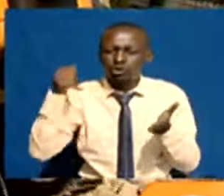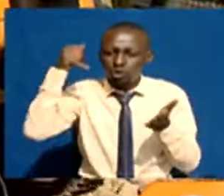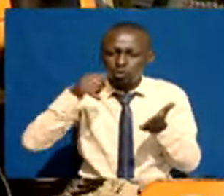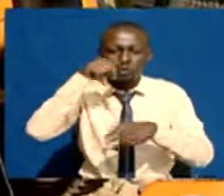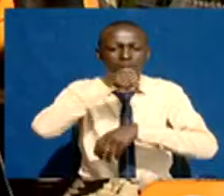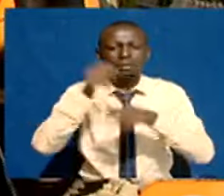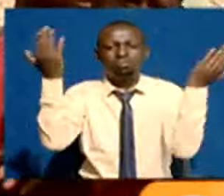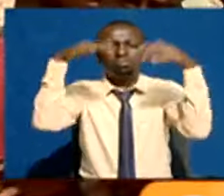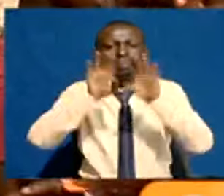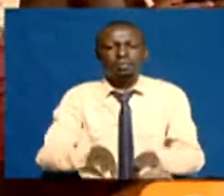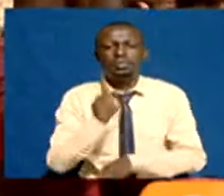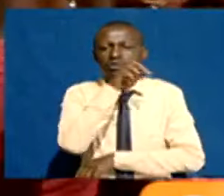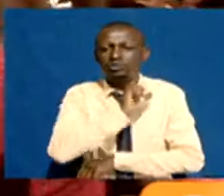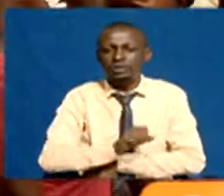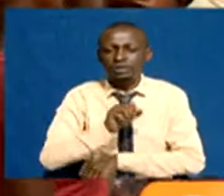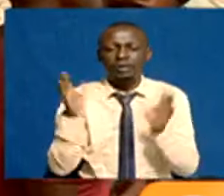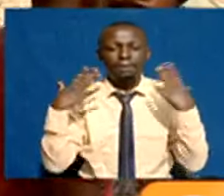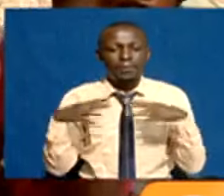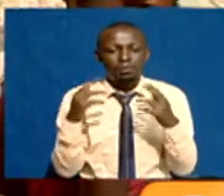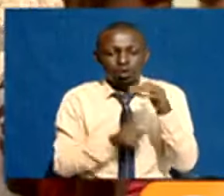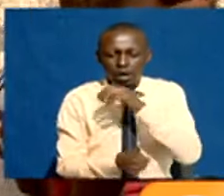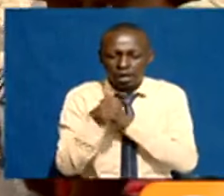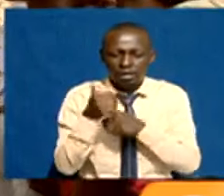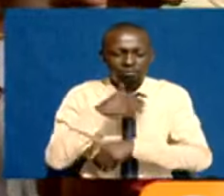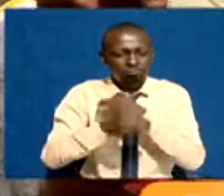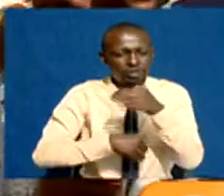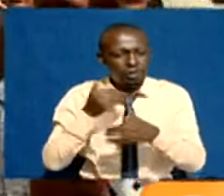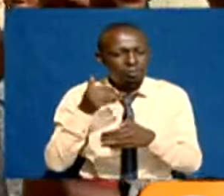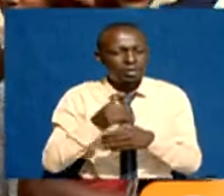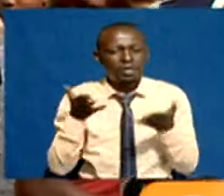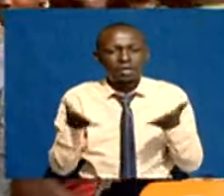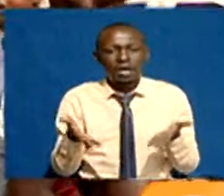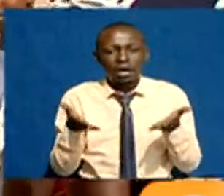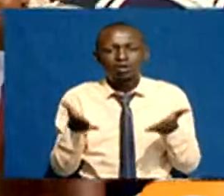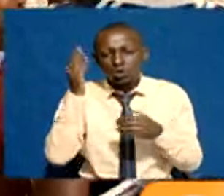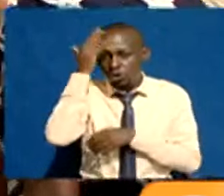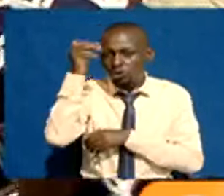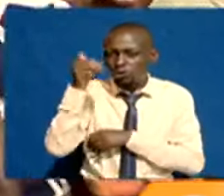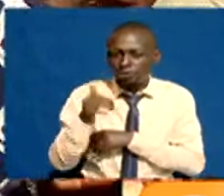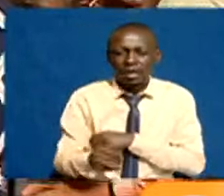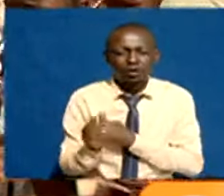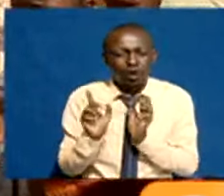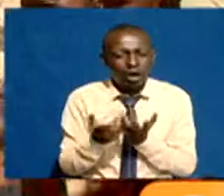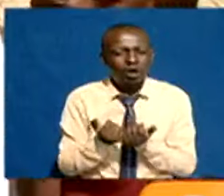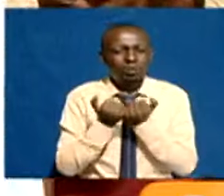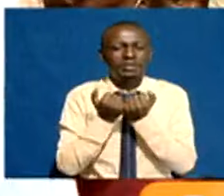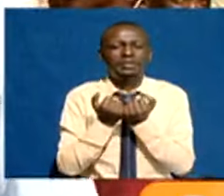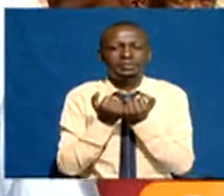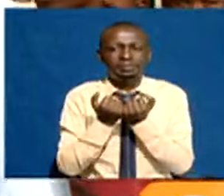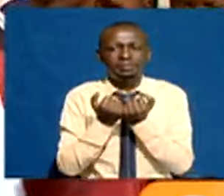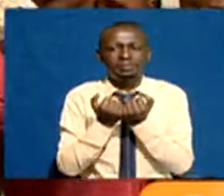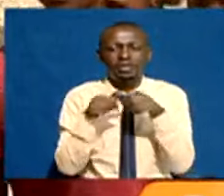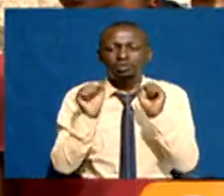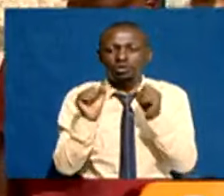The exact number of individuals trapped beneath the debris remains unknown, with bulldozers clearing